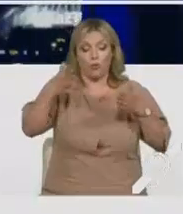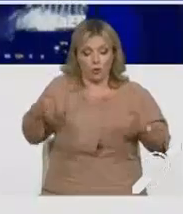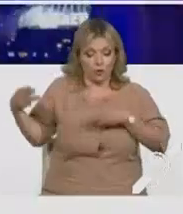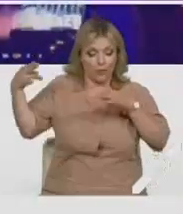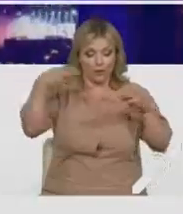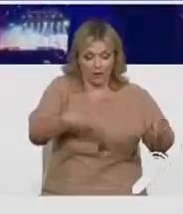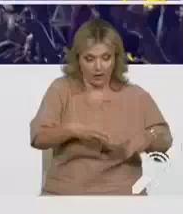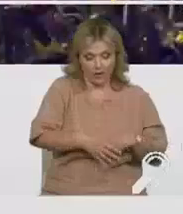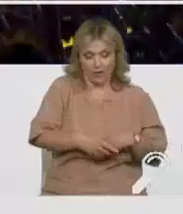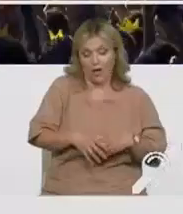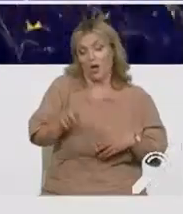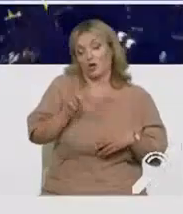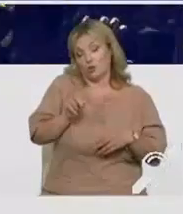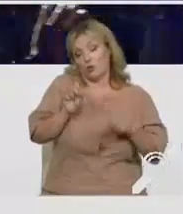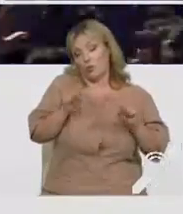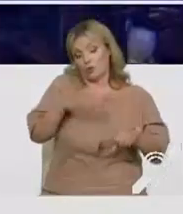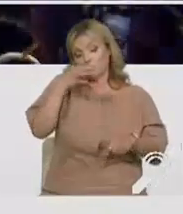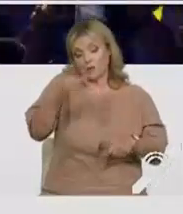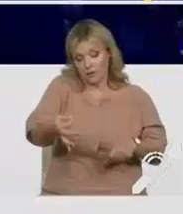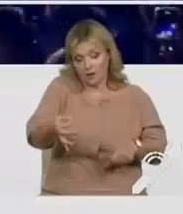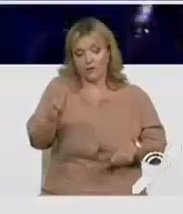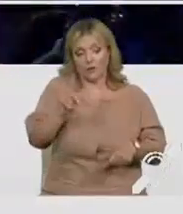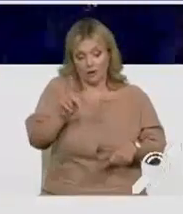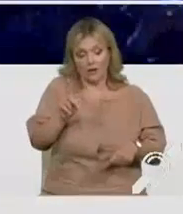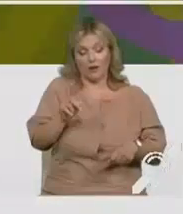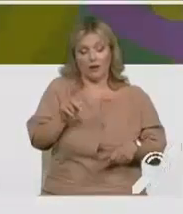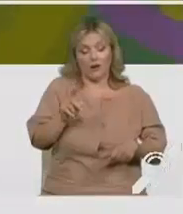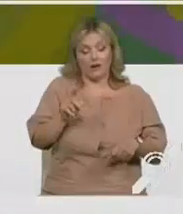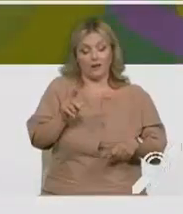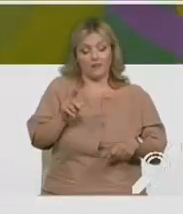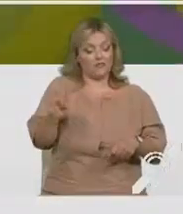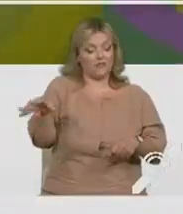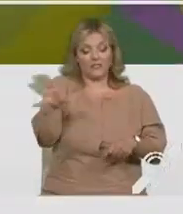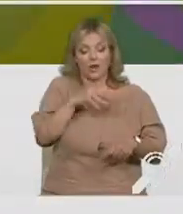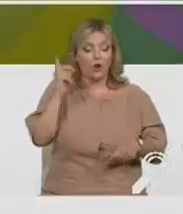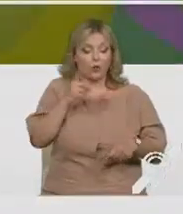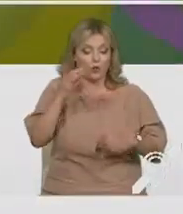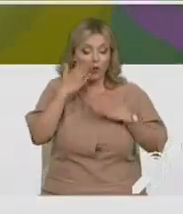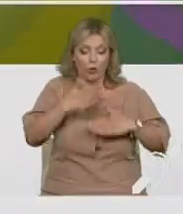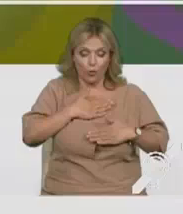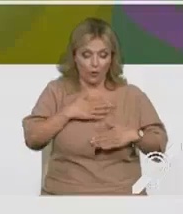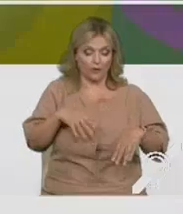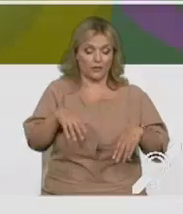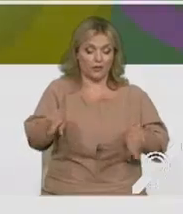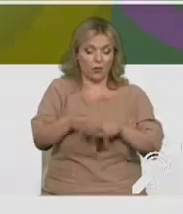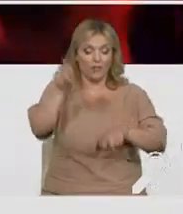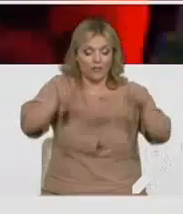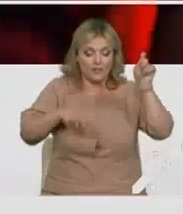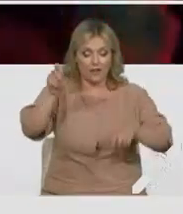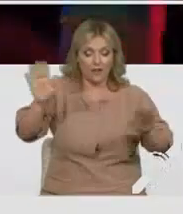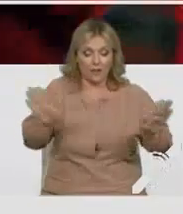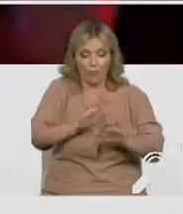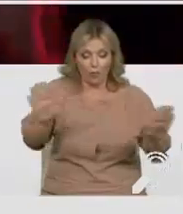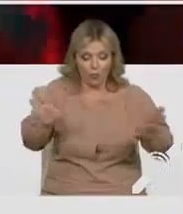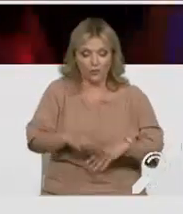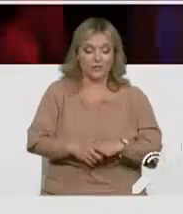an a fost clasată pe o poziție cu care suntem foarte mândri în topul festivalului în întreaga lume, pe poziția 23.